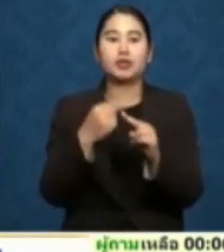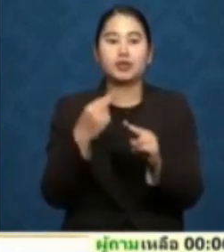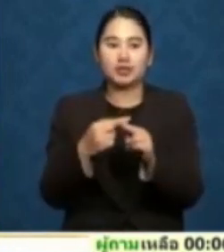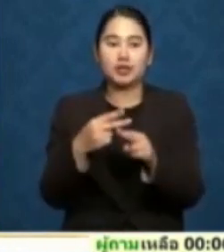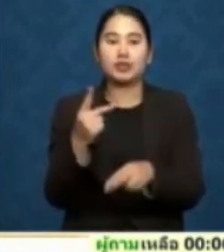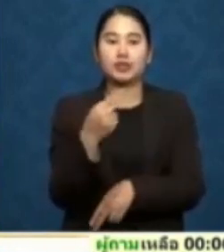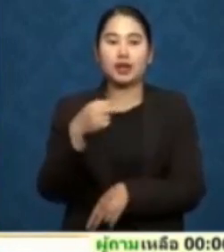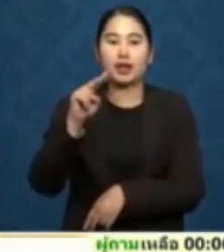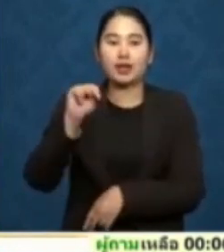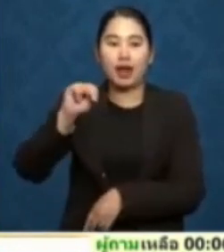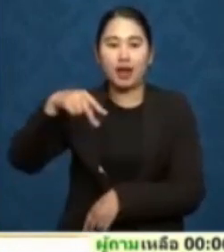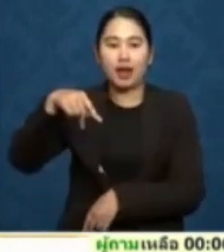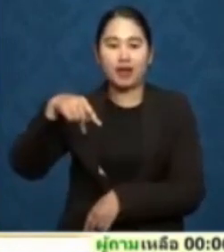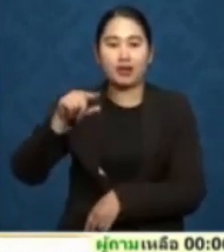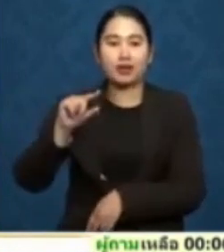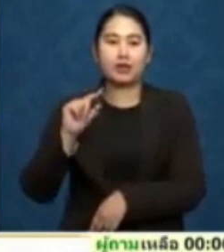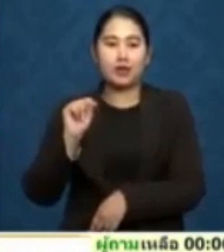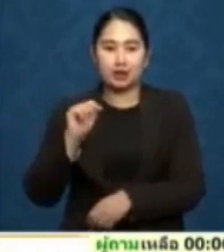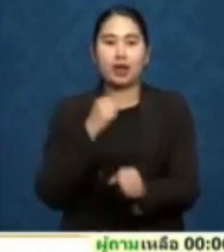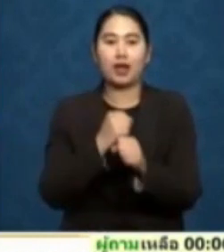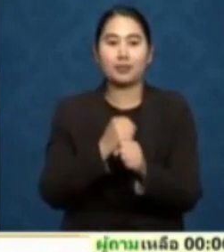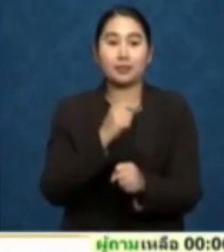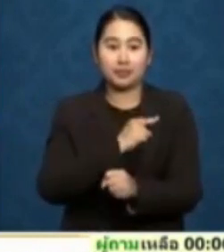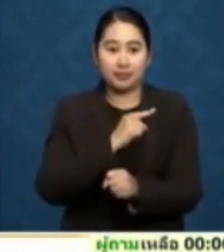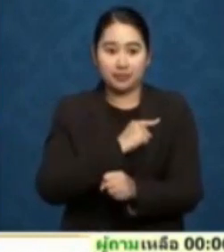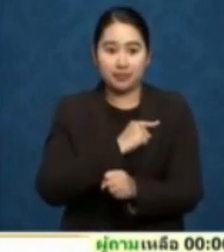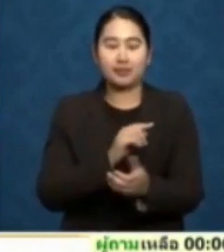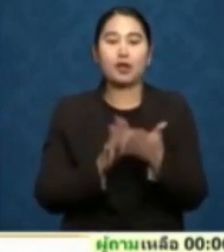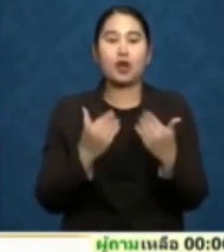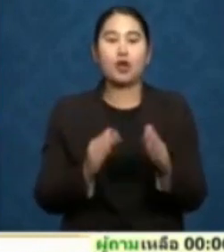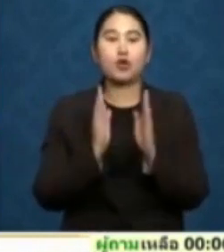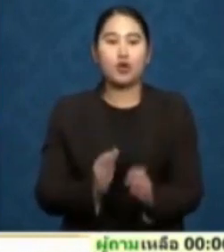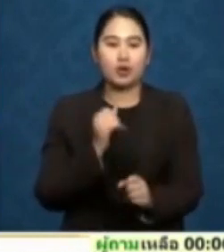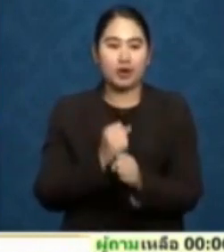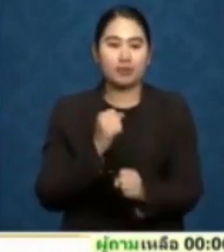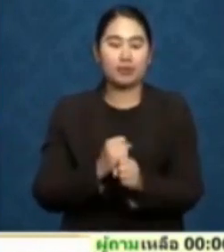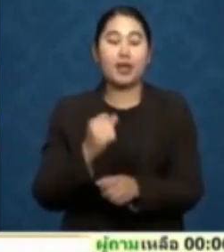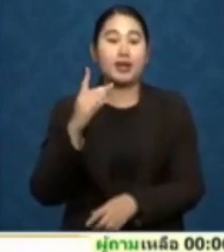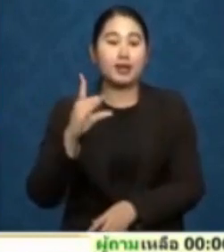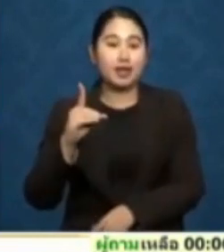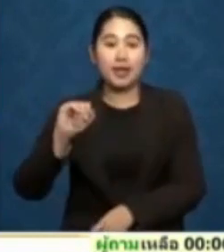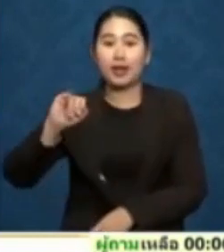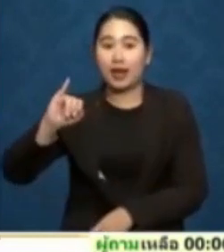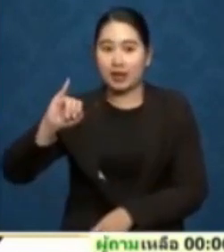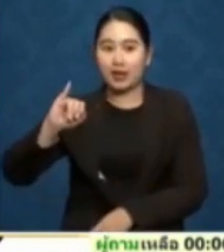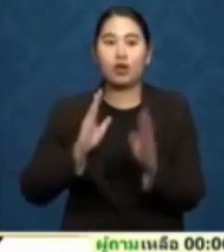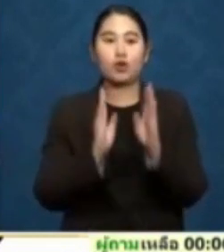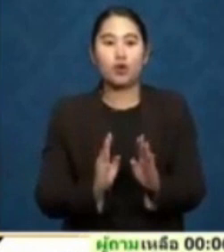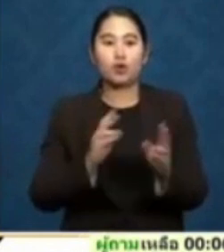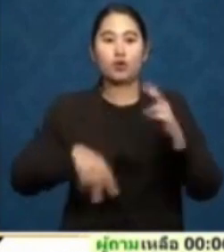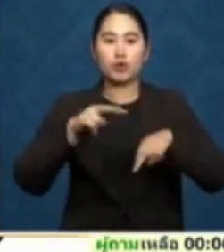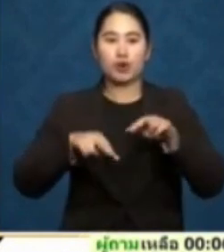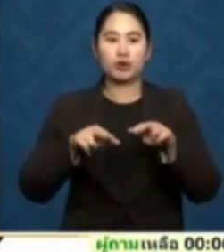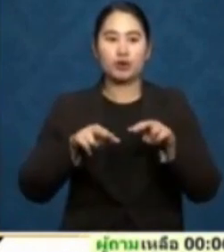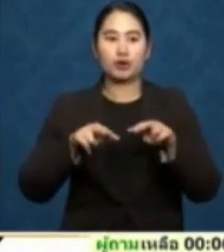ที่และจะนำเจ้าหน้าที่ DSI ร่วมกับผู้ตรวจการ